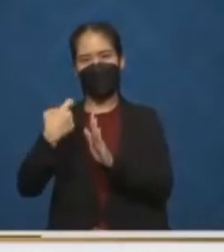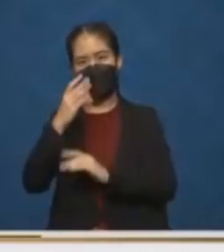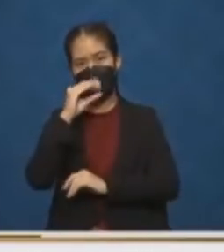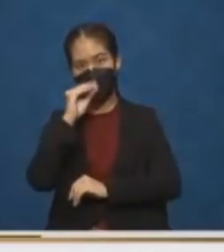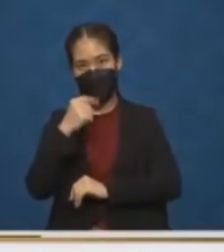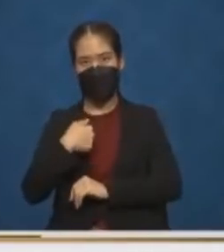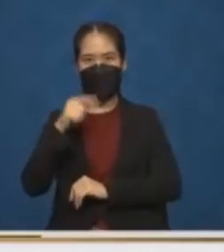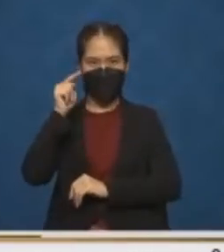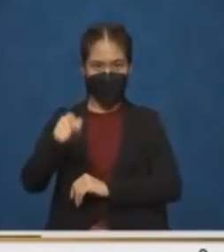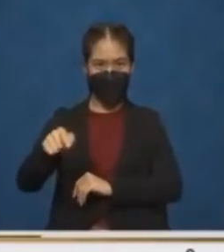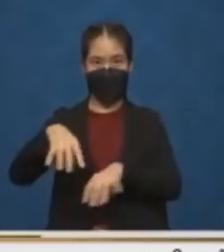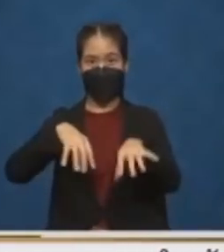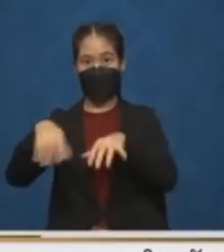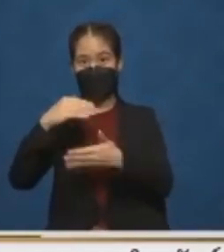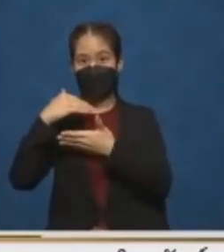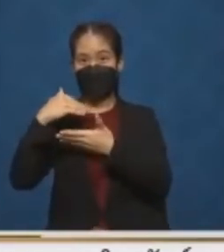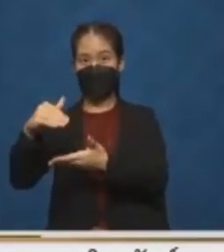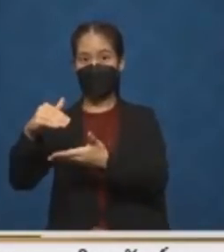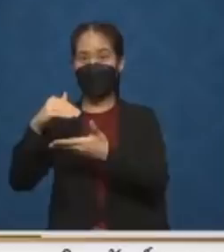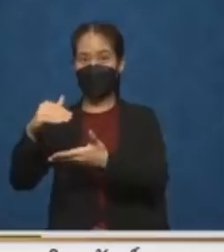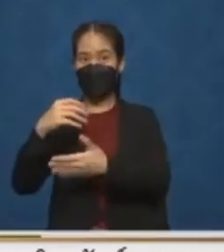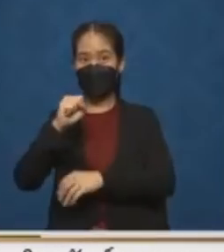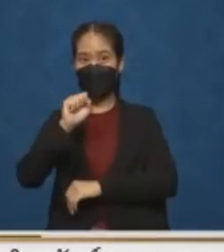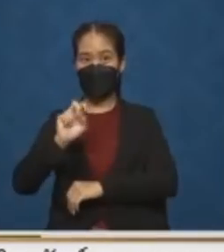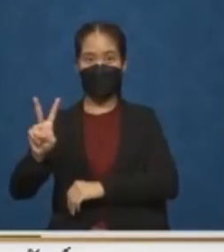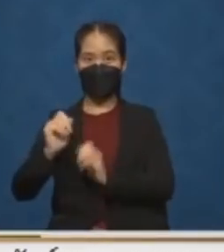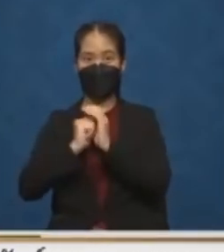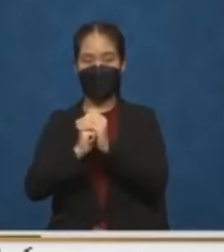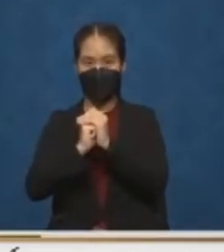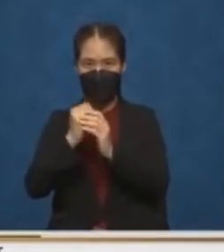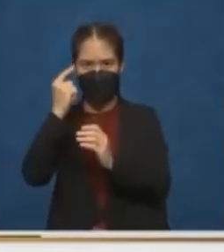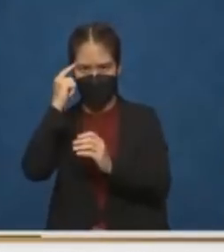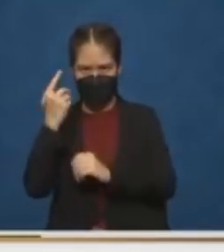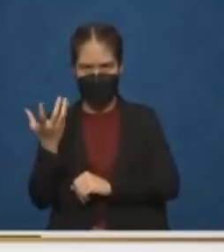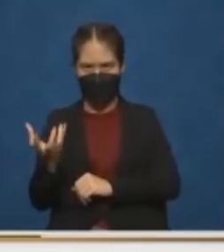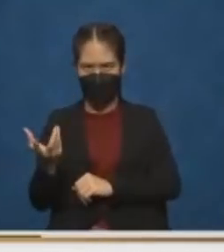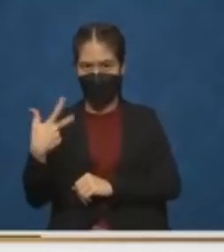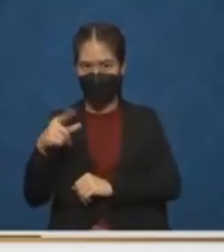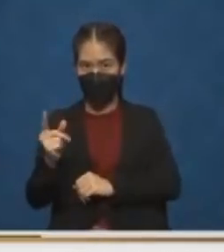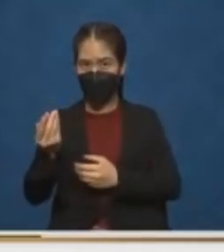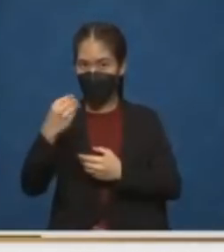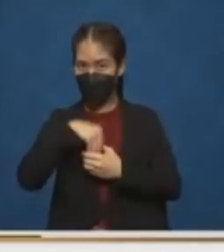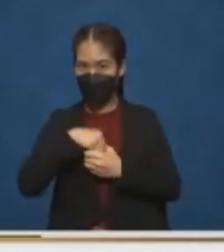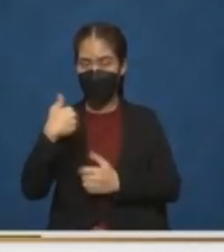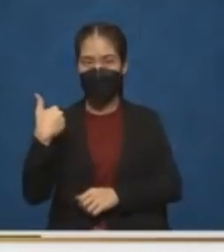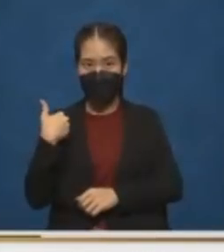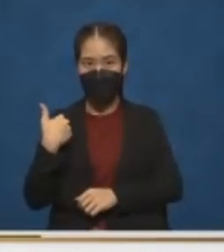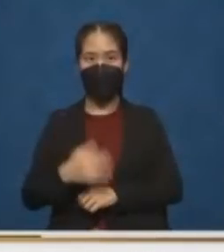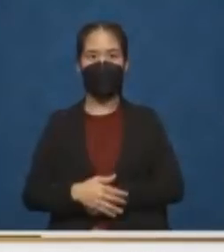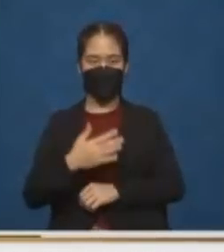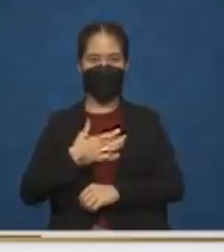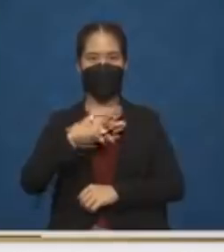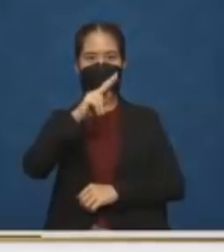ที่หายฝ่ายสงสัยในเรื่องของผประโยชนซึผมจะได้อภิปลายต่อไปและจะมีสมาชิพักเพ